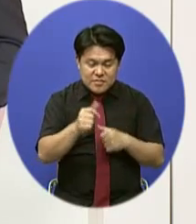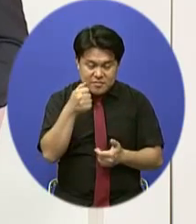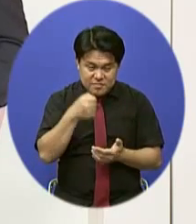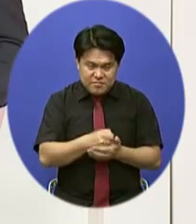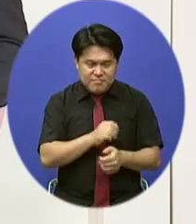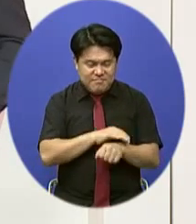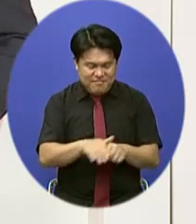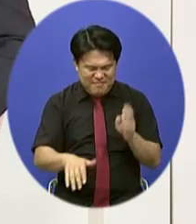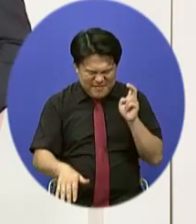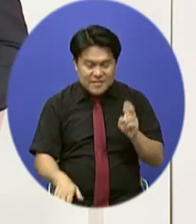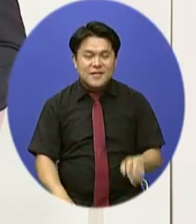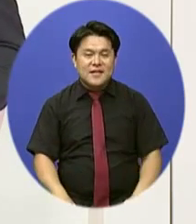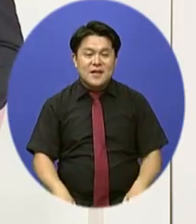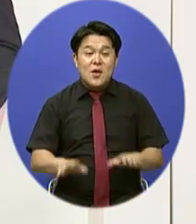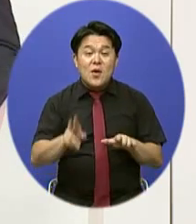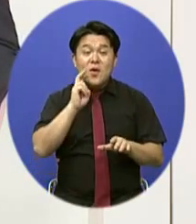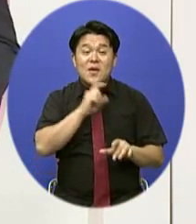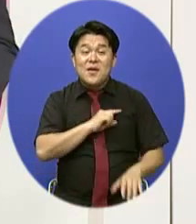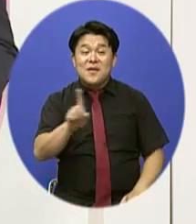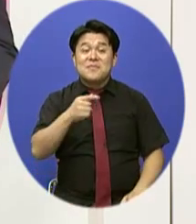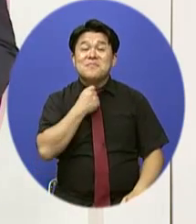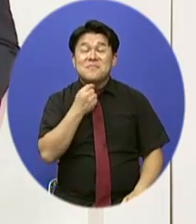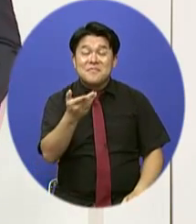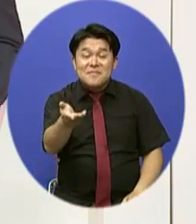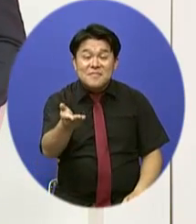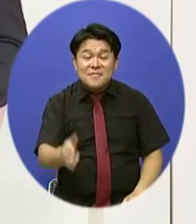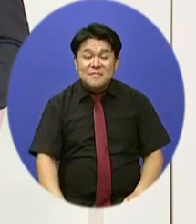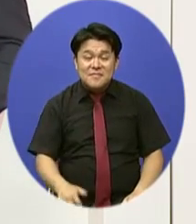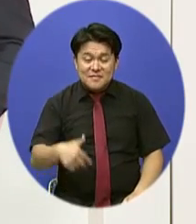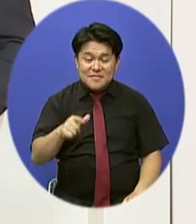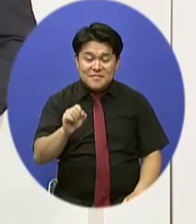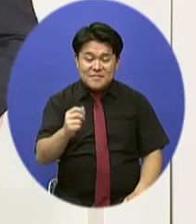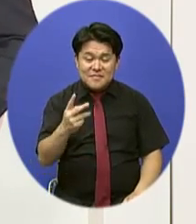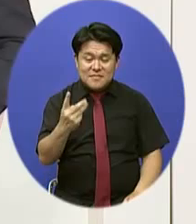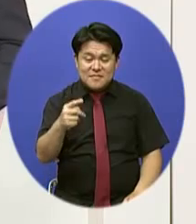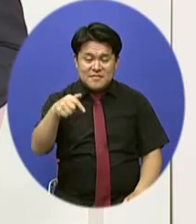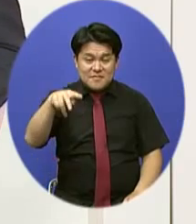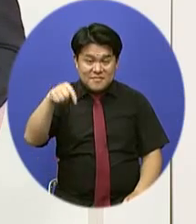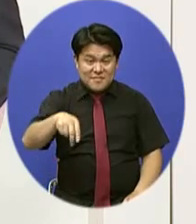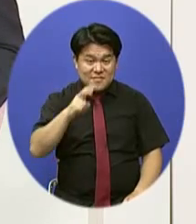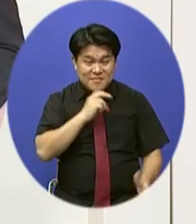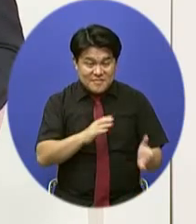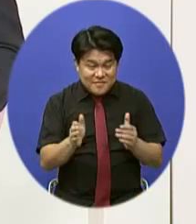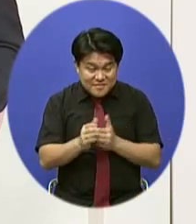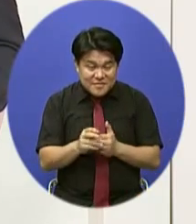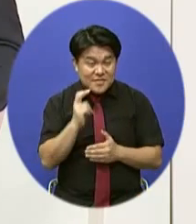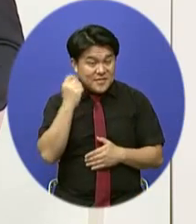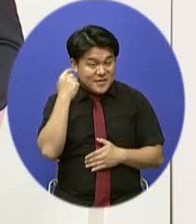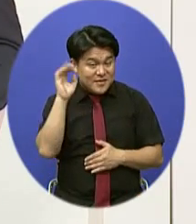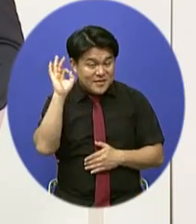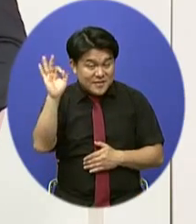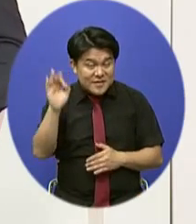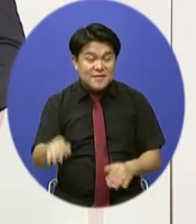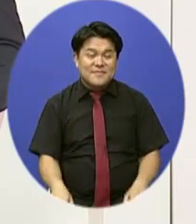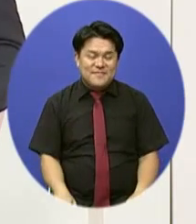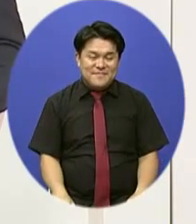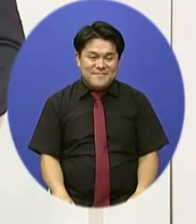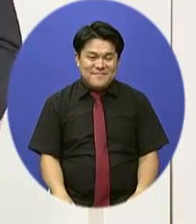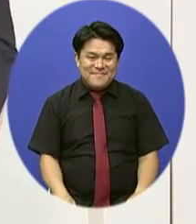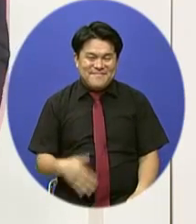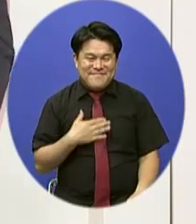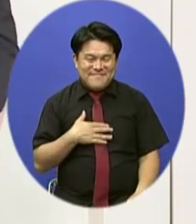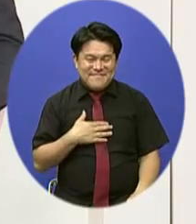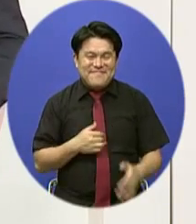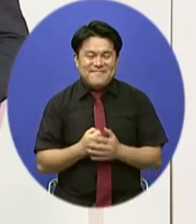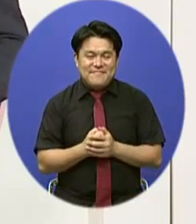선택이지 싶습니다. 자 오늘 어떤 네. 노래 준비했어요? 장록수. 장록수. 네. 자 노래 듣도록 하겠습니다. 잘 부르세요. 감사합니다. 네. 네.